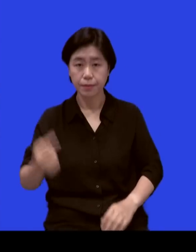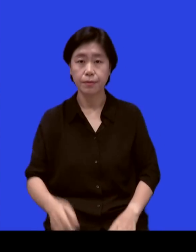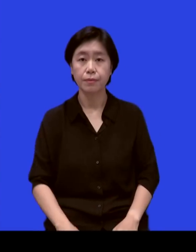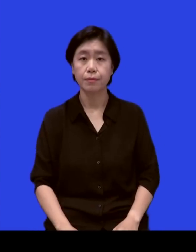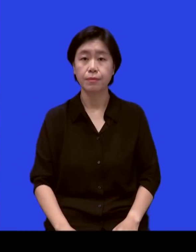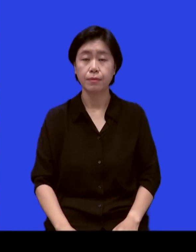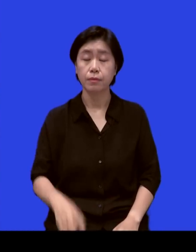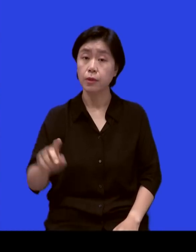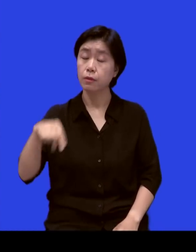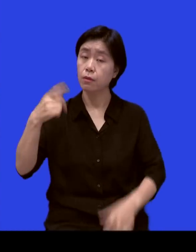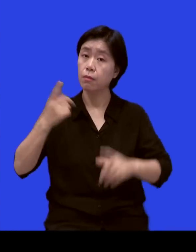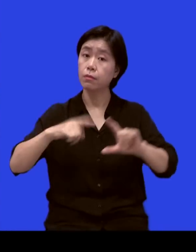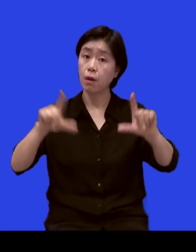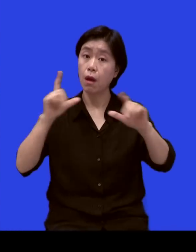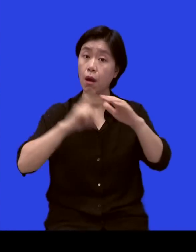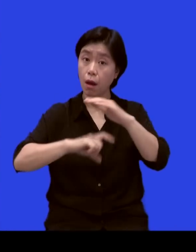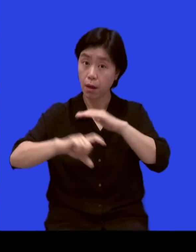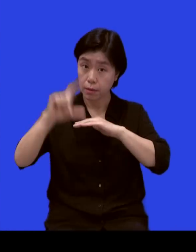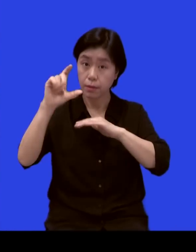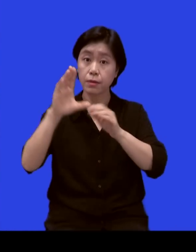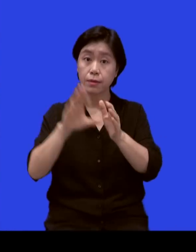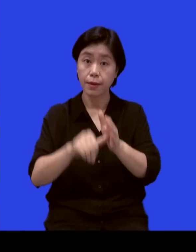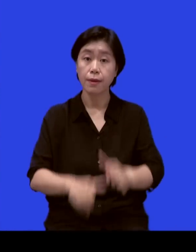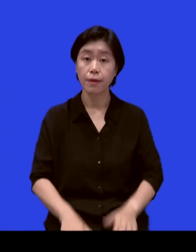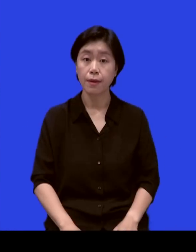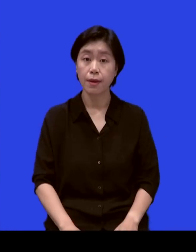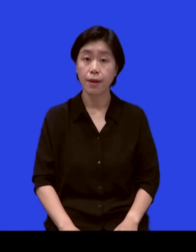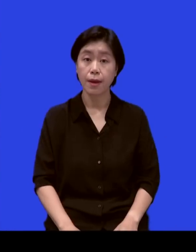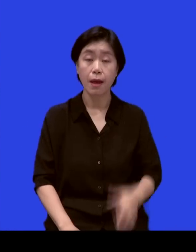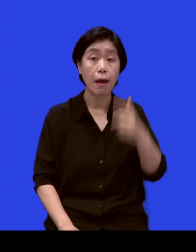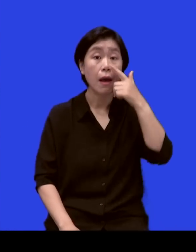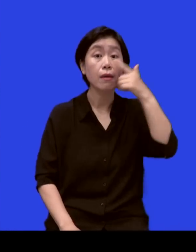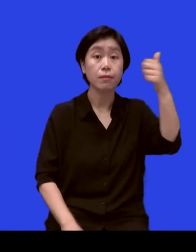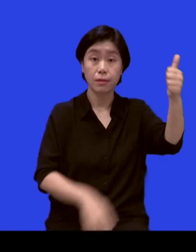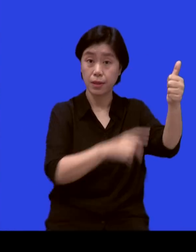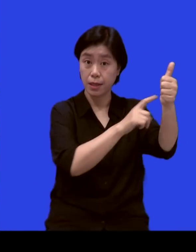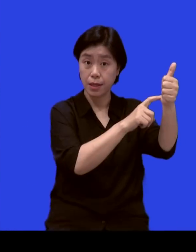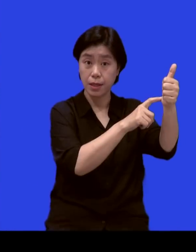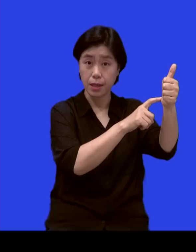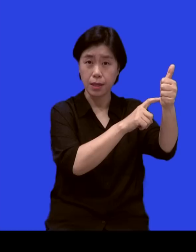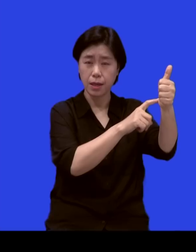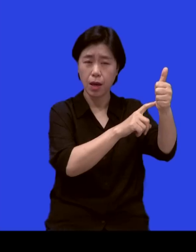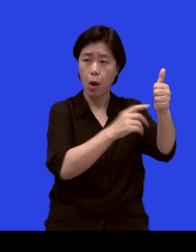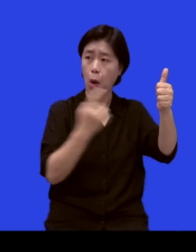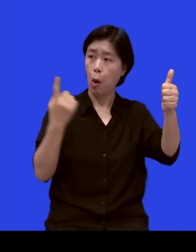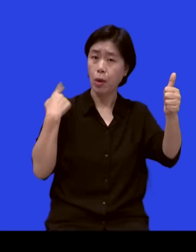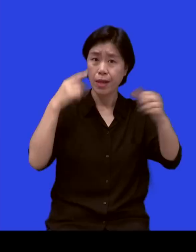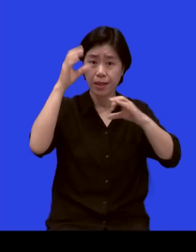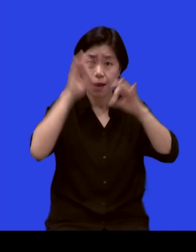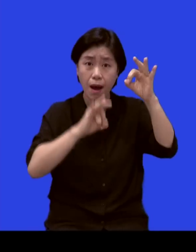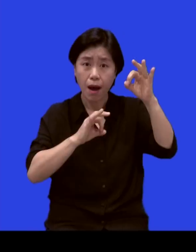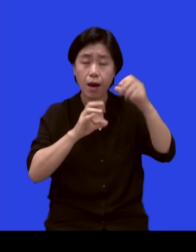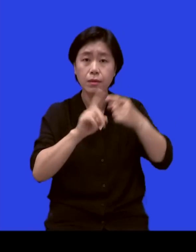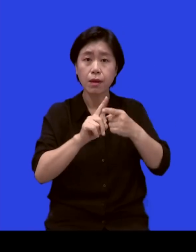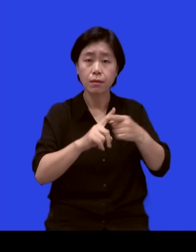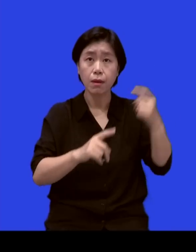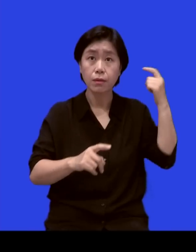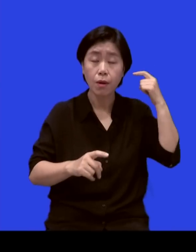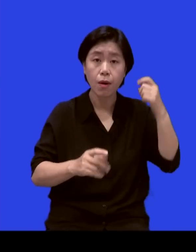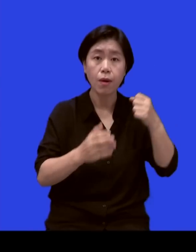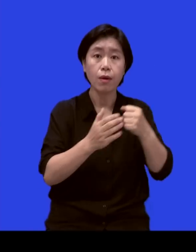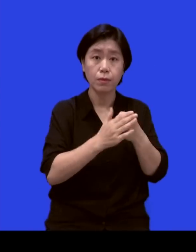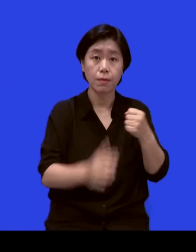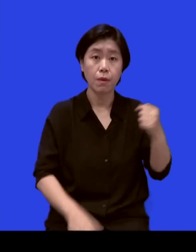그리고 나서 다음날 아침에 장인어른이 이제 그 소식을 들었으니까 아침 예, 올라오셨겠죠. 올라오셨을 예. 거 아니에요. 올라오셨는데 저한테 그러는 거예요.